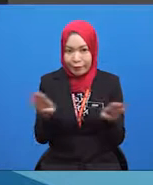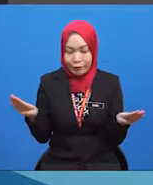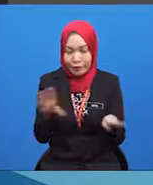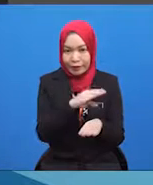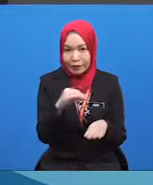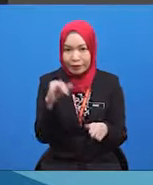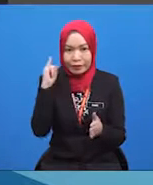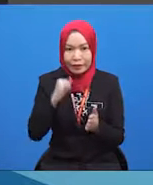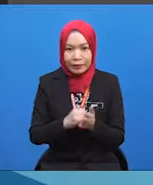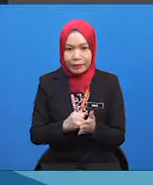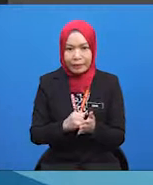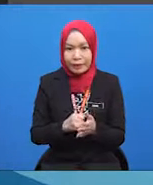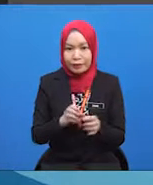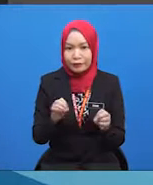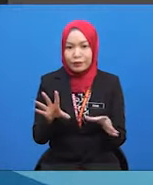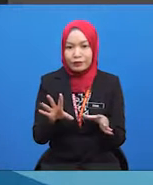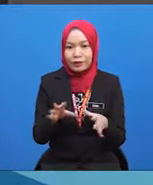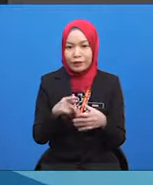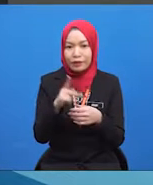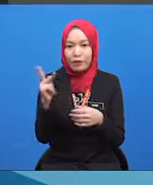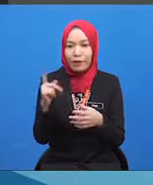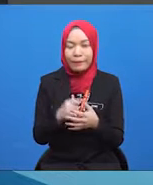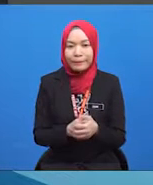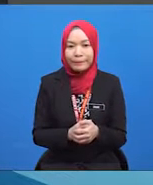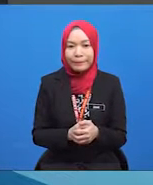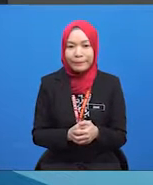Imej latar belakang telah muncul.